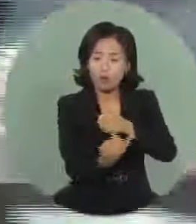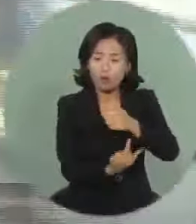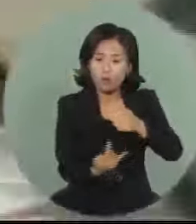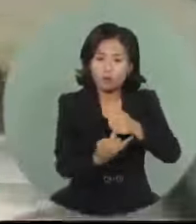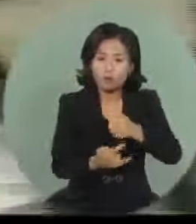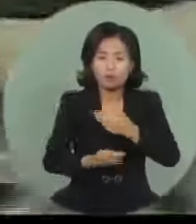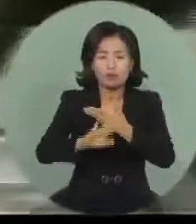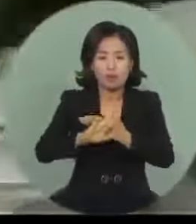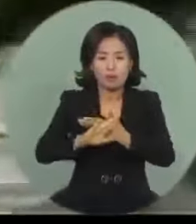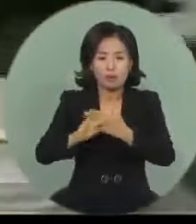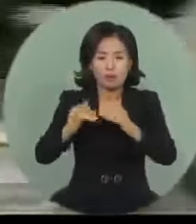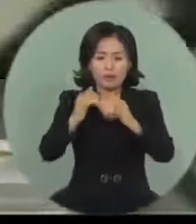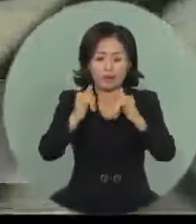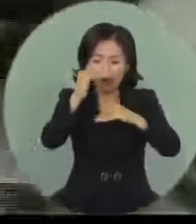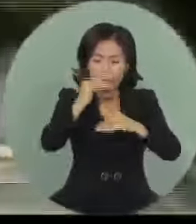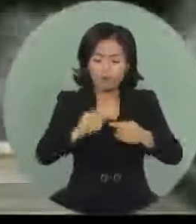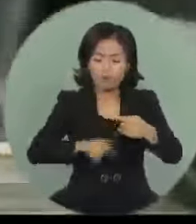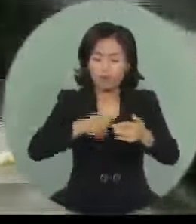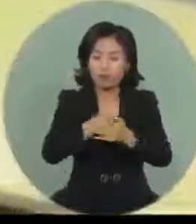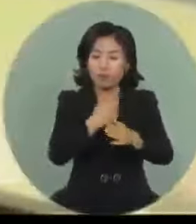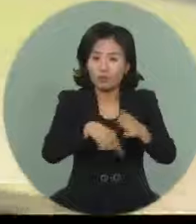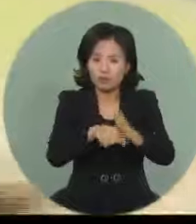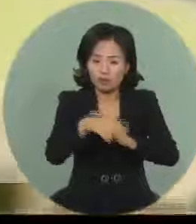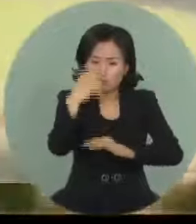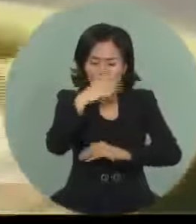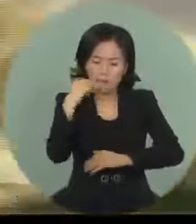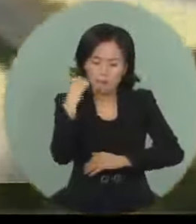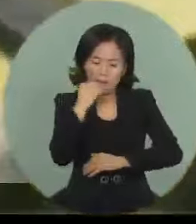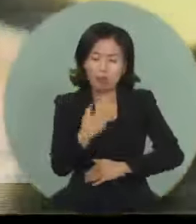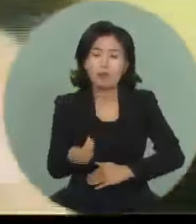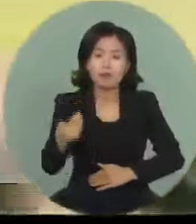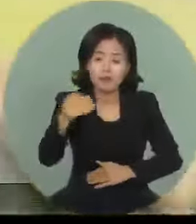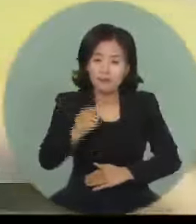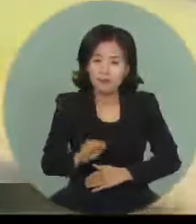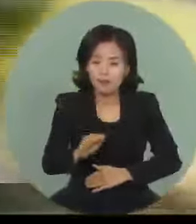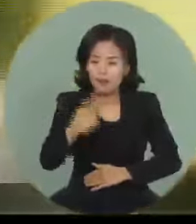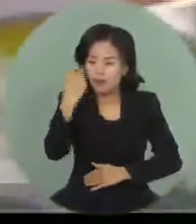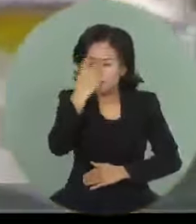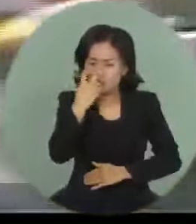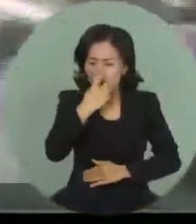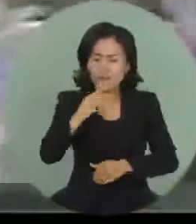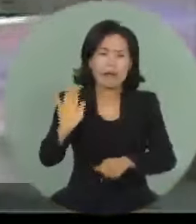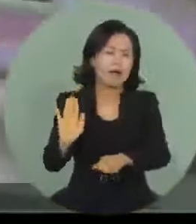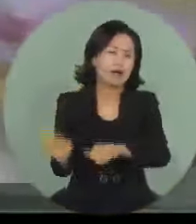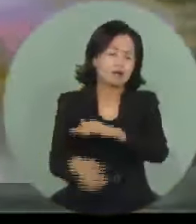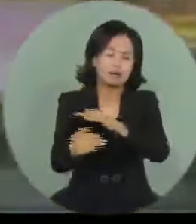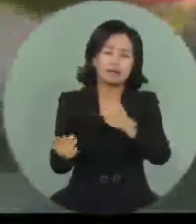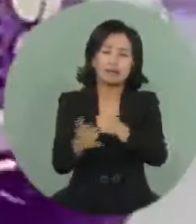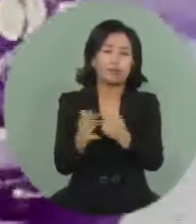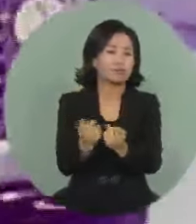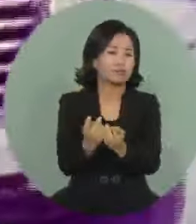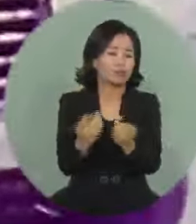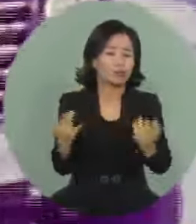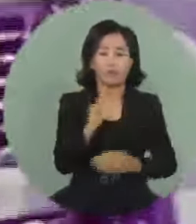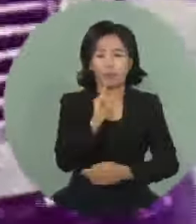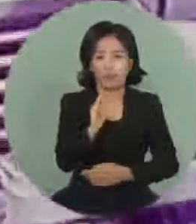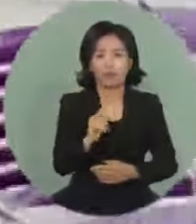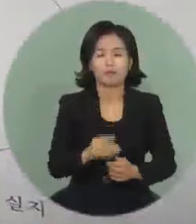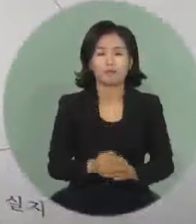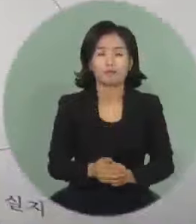남을 사안들을 의결하기 위해서는 조사가 엄밀하게 이루어져야 하는데 조사가 부실했기 때문에 어쩔 수 없었다는